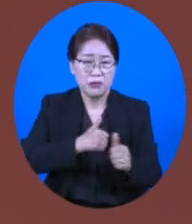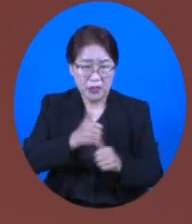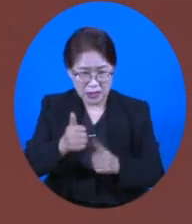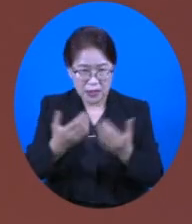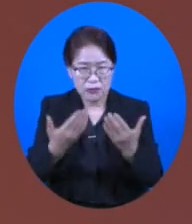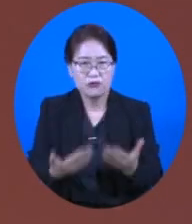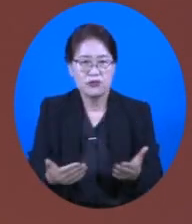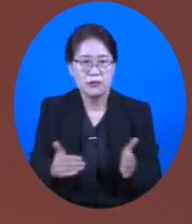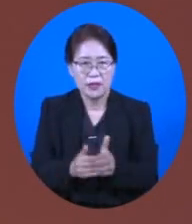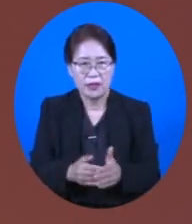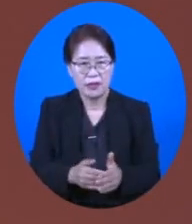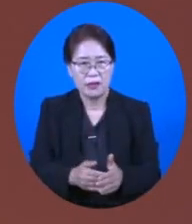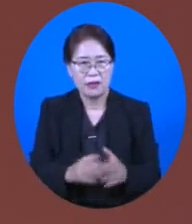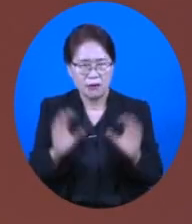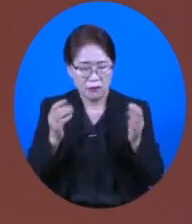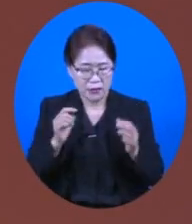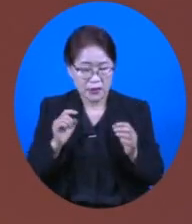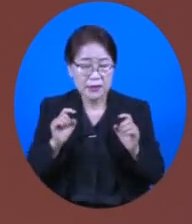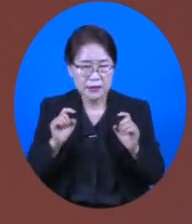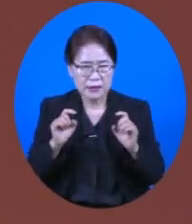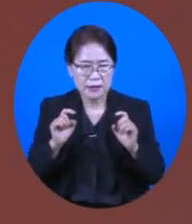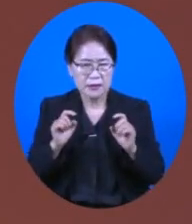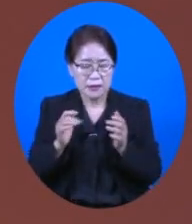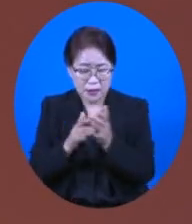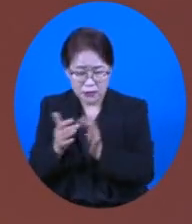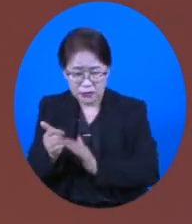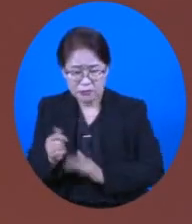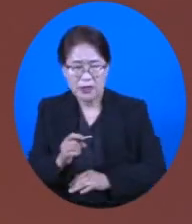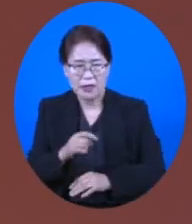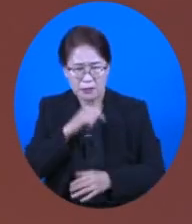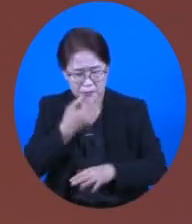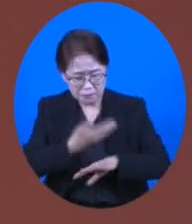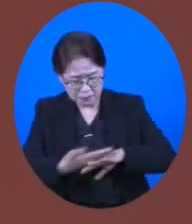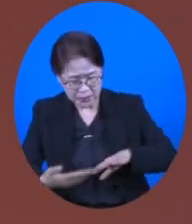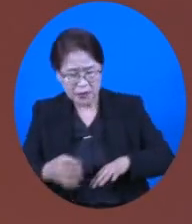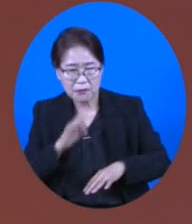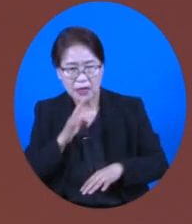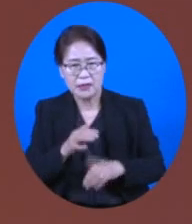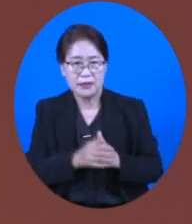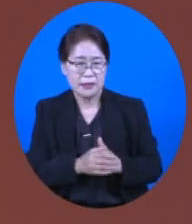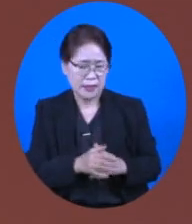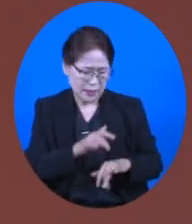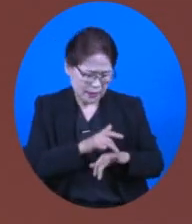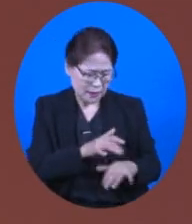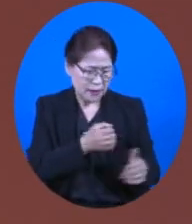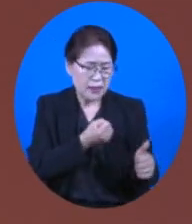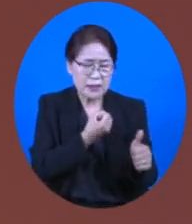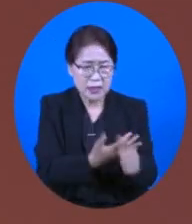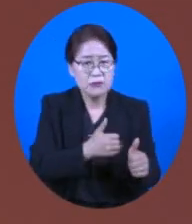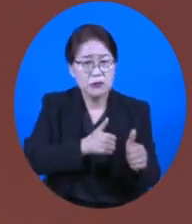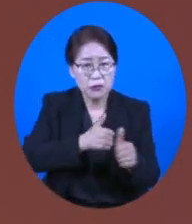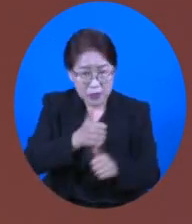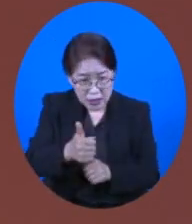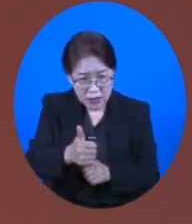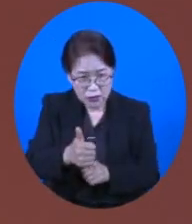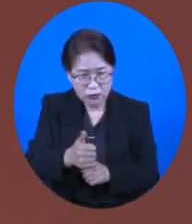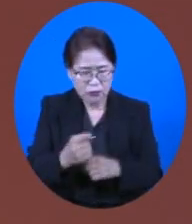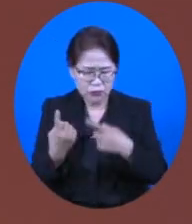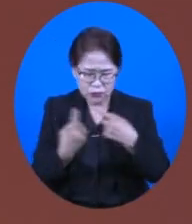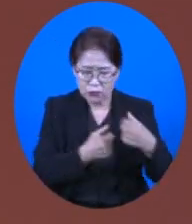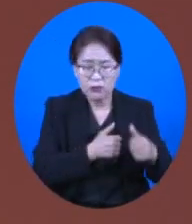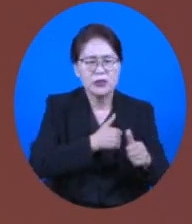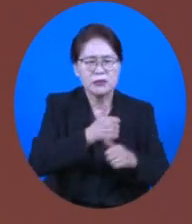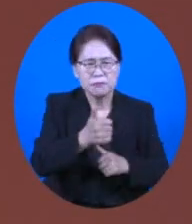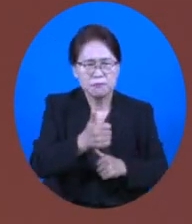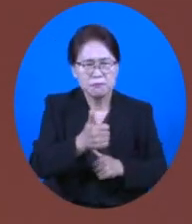어린 양의 피만이, 예수의 피만이 사탄의 참소를 이겨내고 사탄의 유혹을 이겨낼